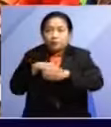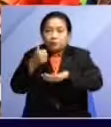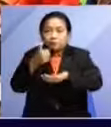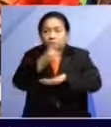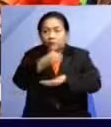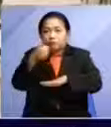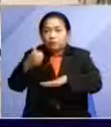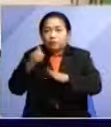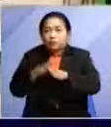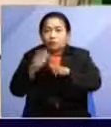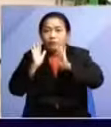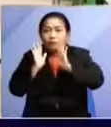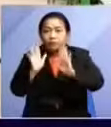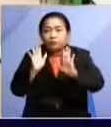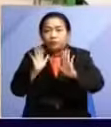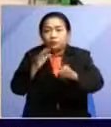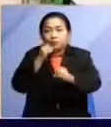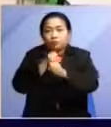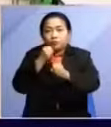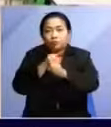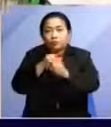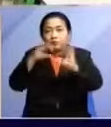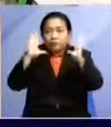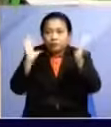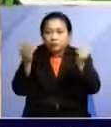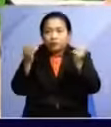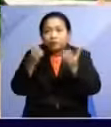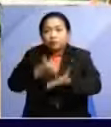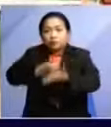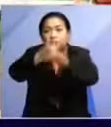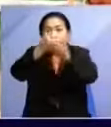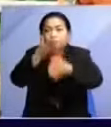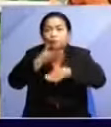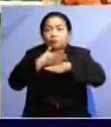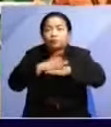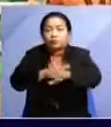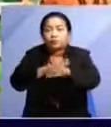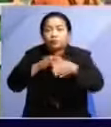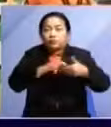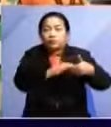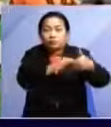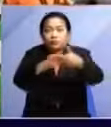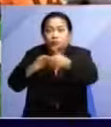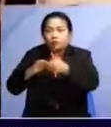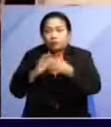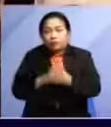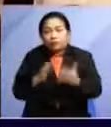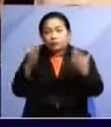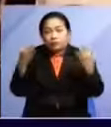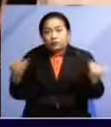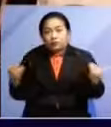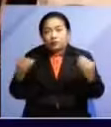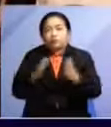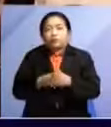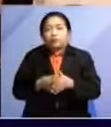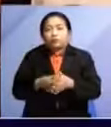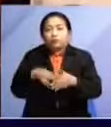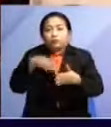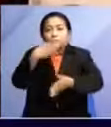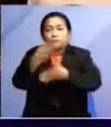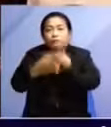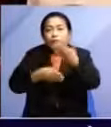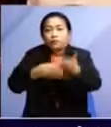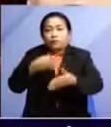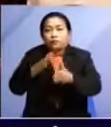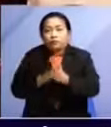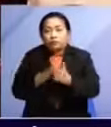ร่วมมือกันทุกภาคส่วนซึ่งจากสภาวะเศรษฐกิจโดยรวมถึงปัจจัยต่างๆในปัจจุบันล้วนส่งผลกระทบต่อคนพิการและ